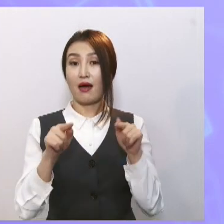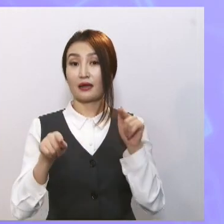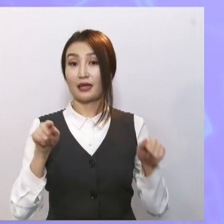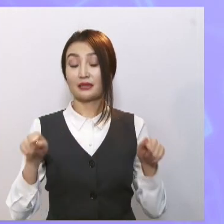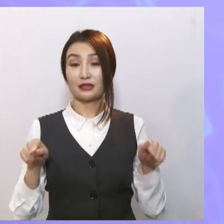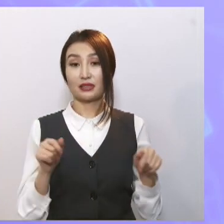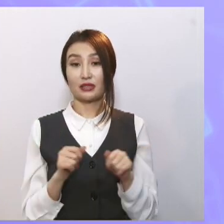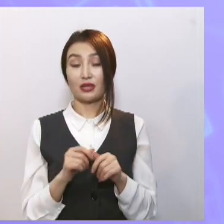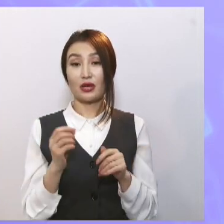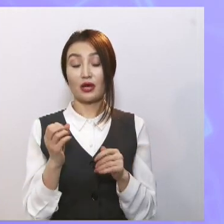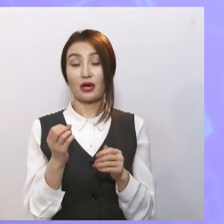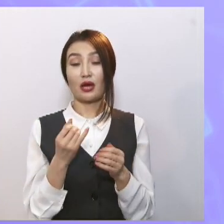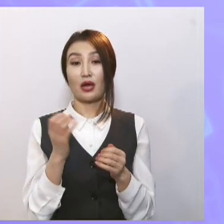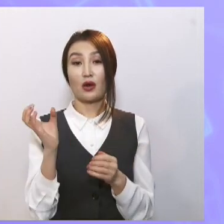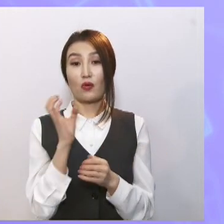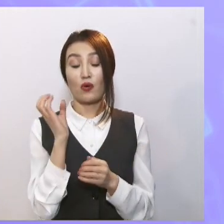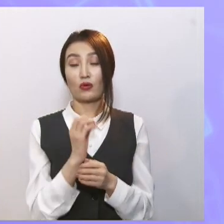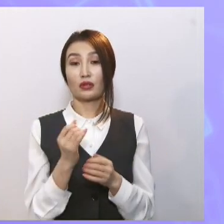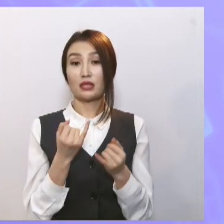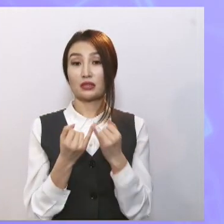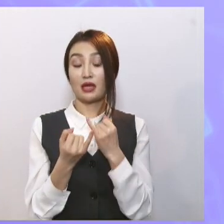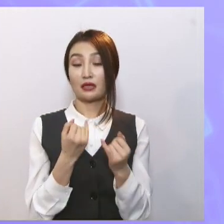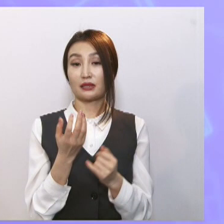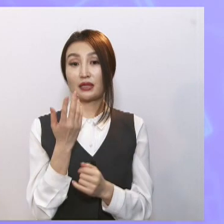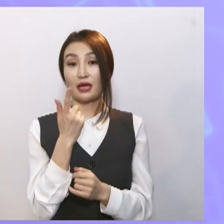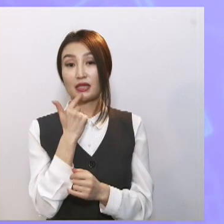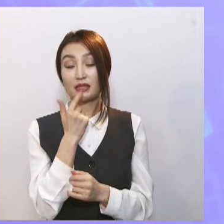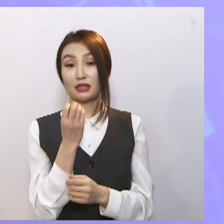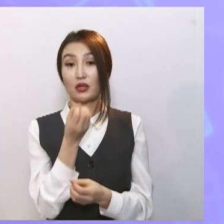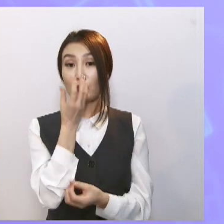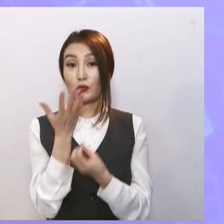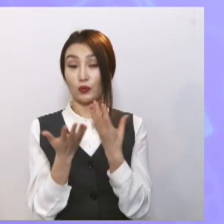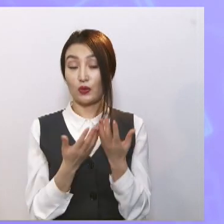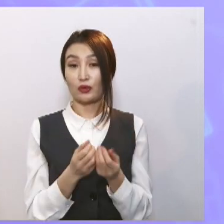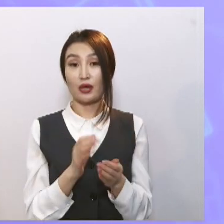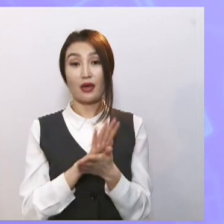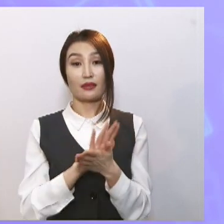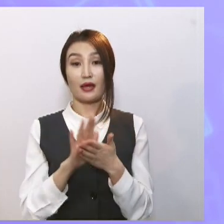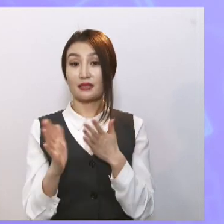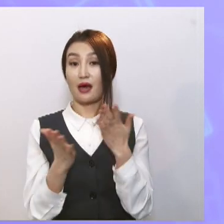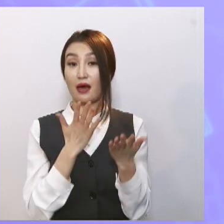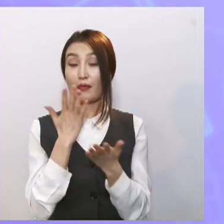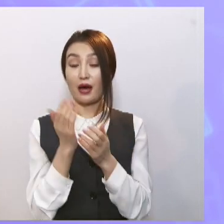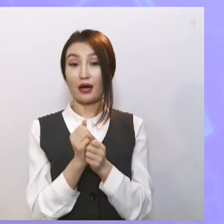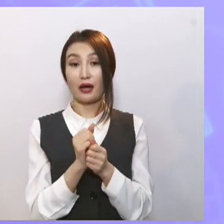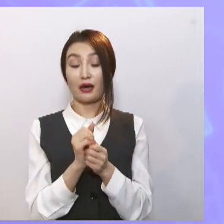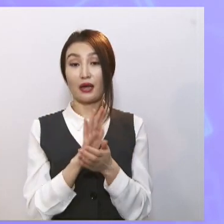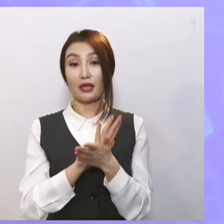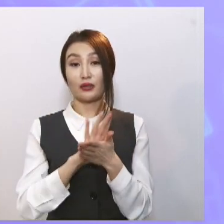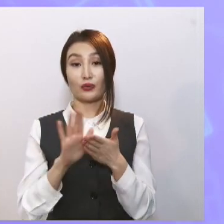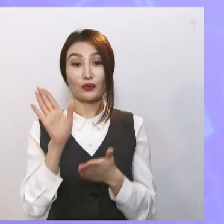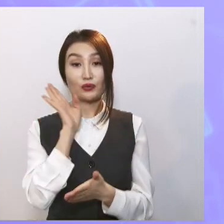жерде көк, сары, кызыл гүлдөр. Таза аба, тунук суу.